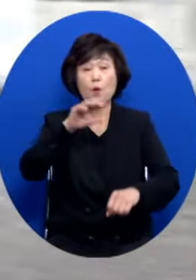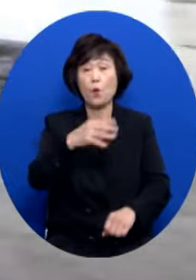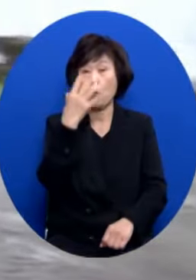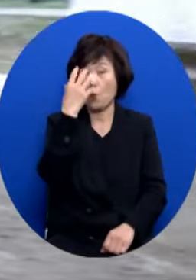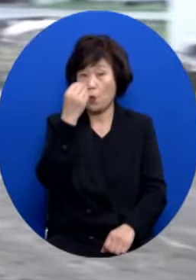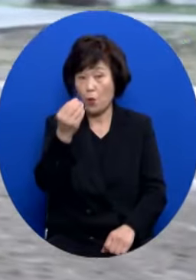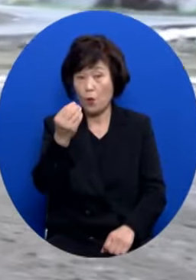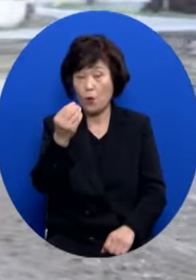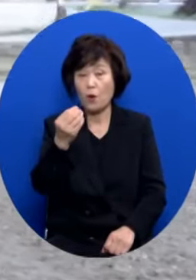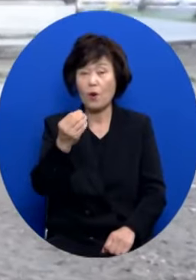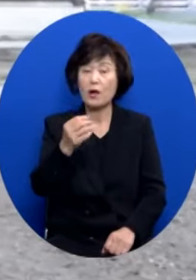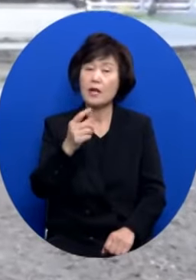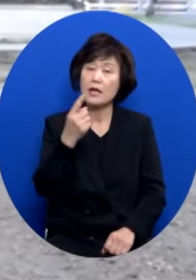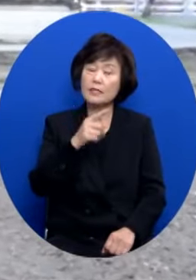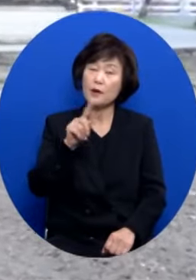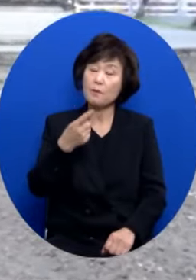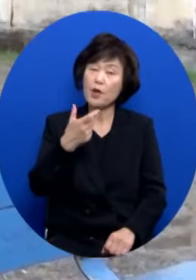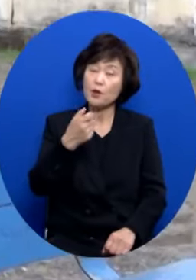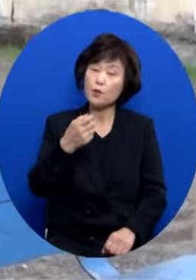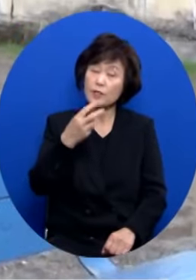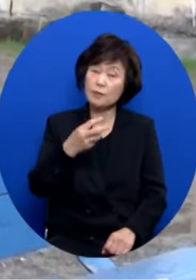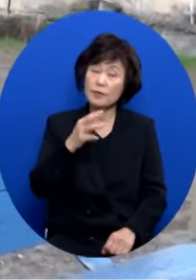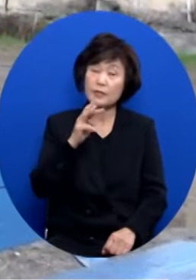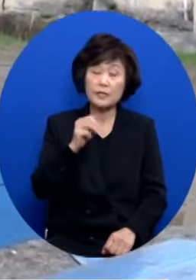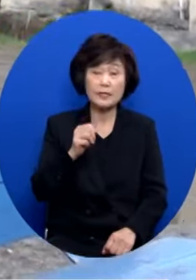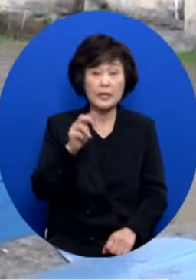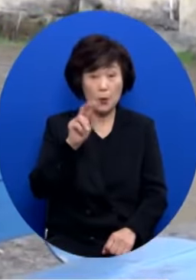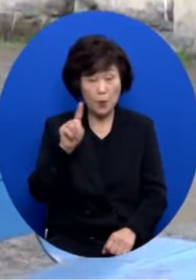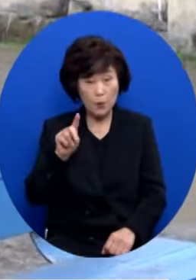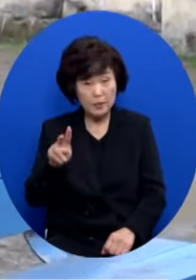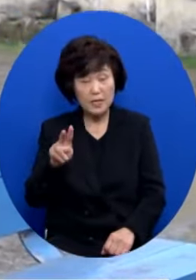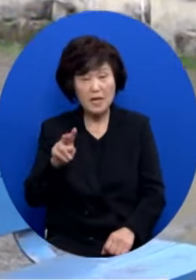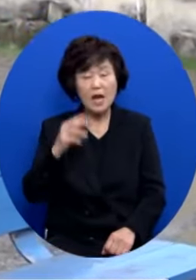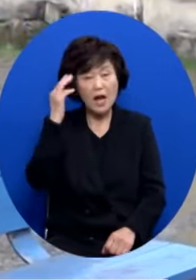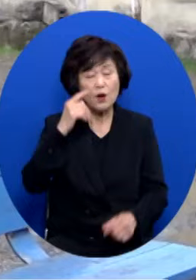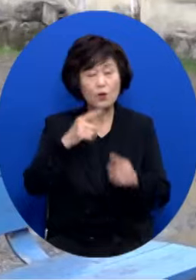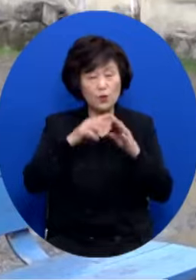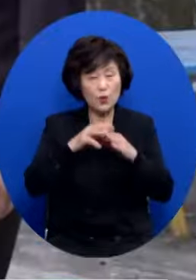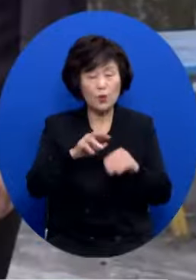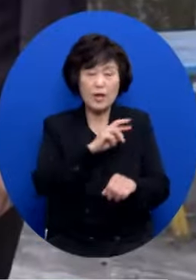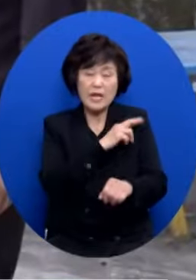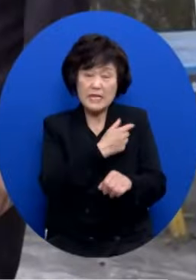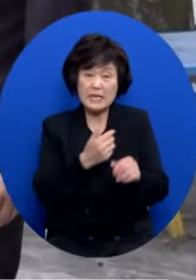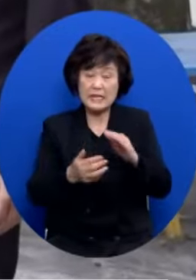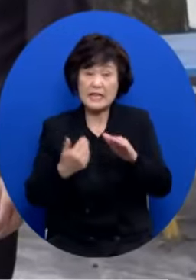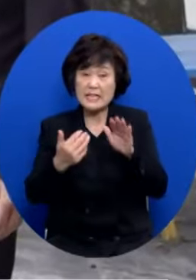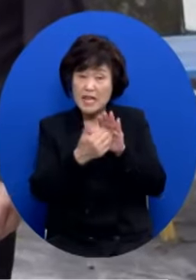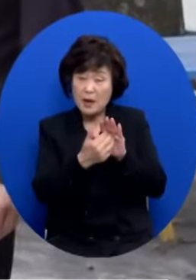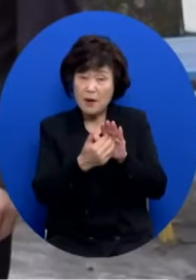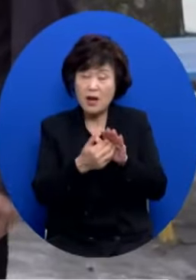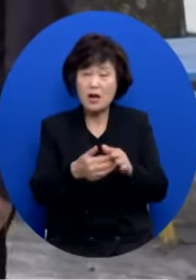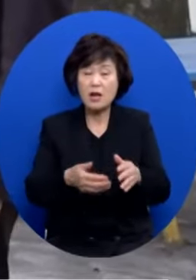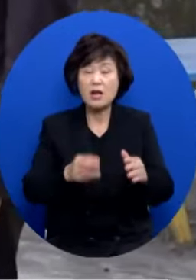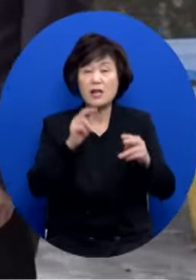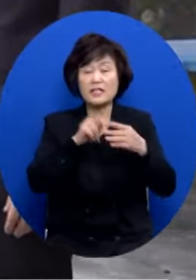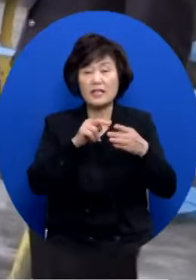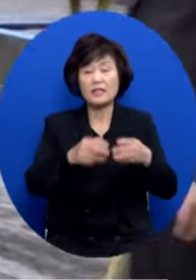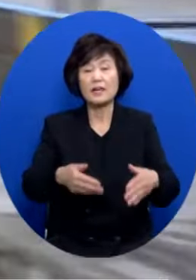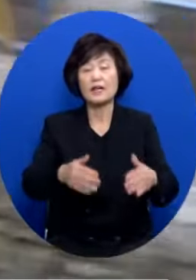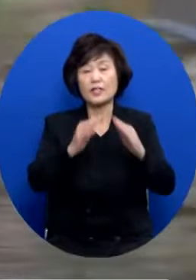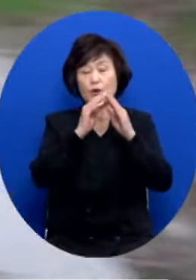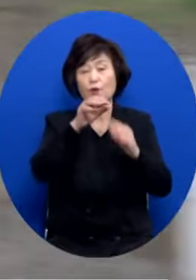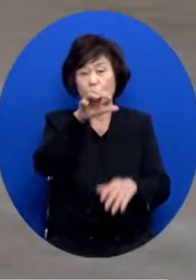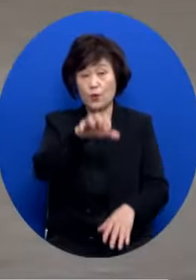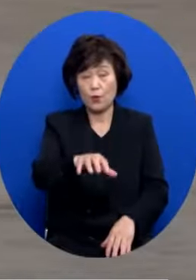뜁니다 약 110여 제미 부지는 한국교회 이단예방 센터가 들어설 자리입니다 현리